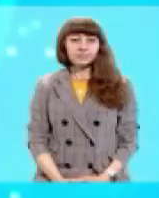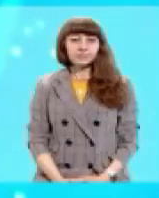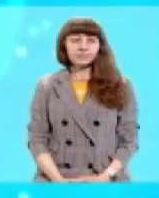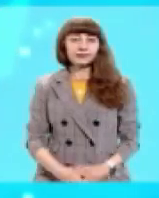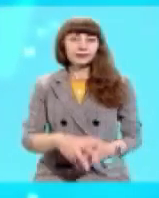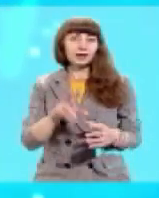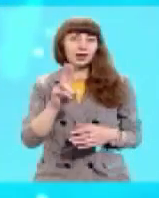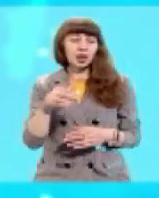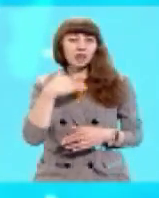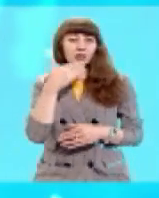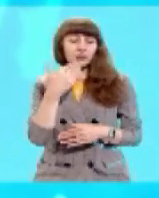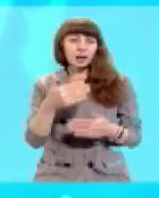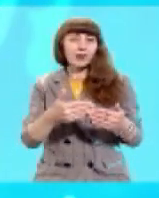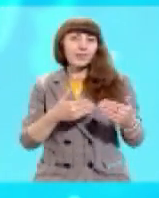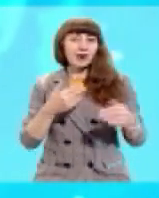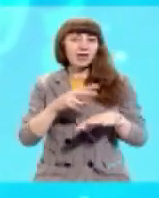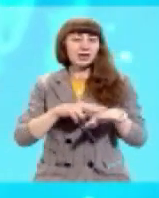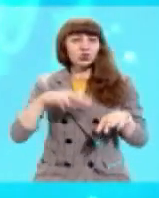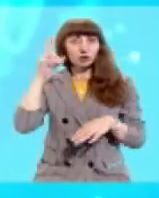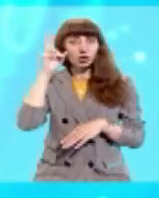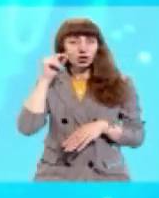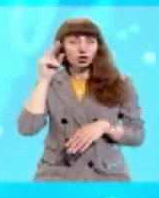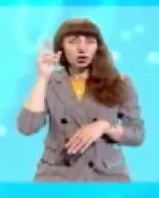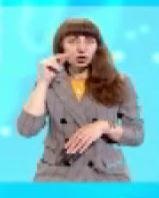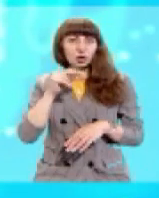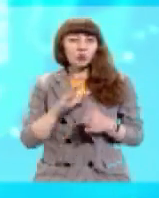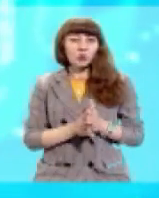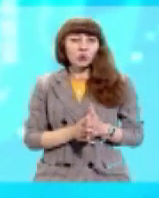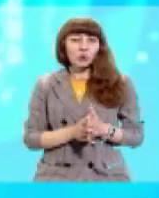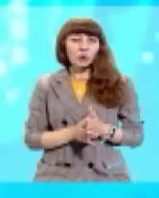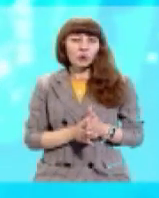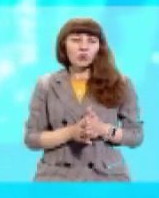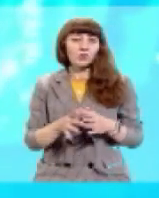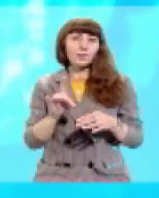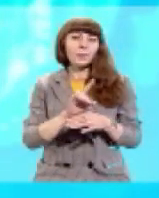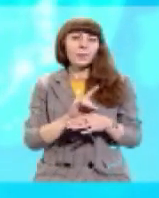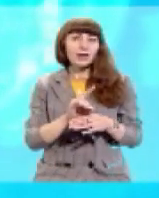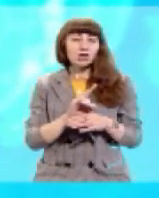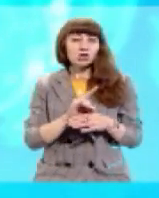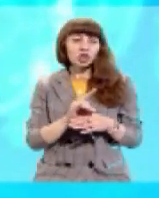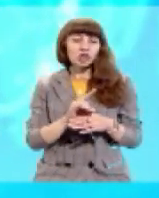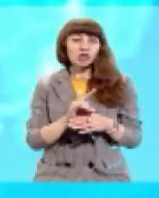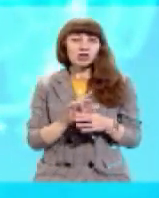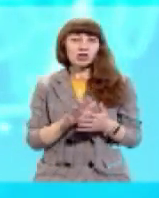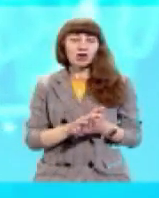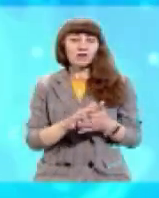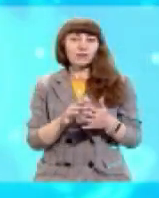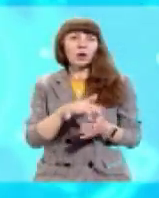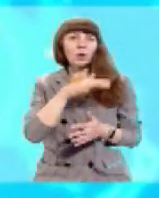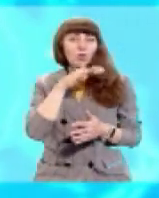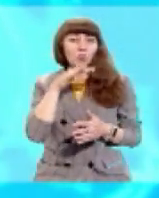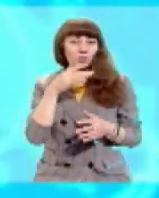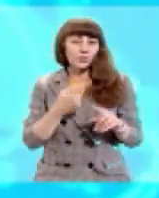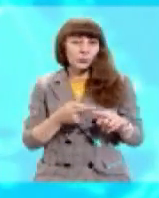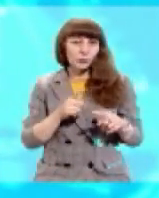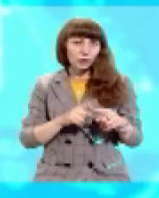Полицейлер қанша ескертсе де, алаяқтардың арбауына түсіп қалатын қостанайлықтардың саны керісінше артып отыр. Облыс орталығында зейнетақысын